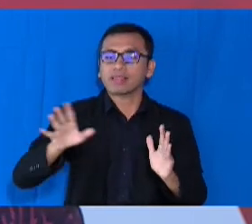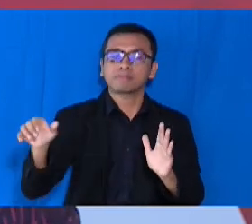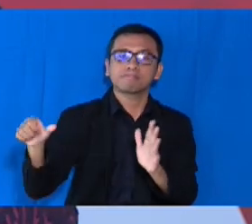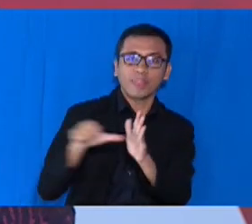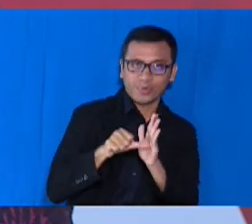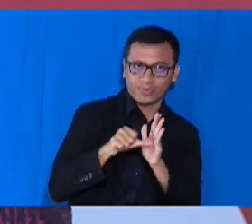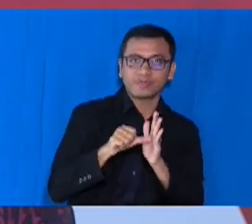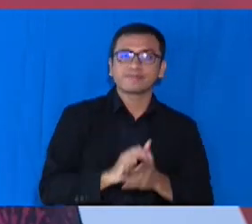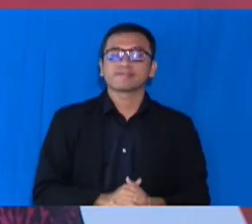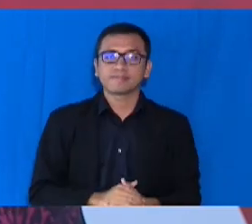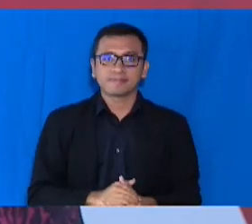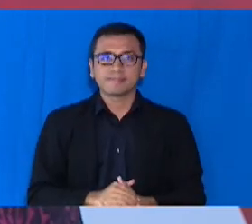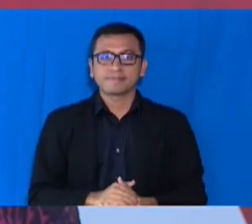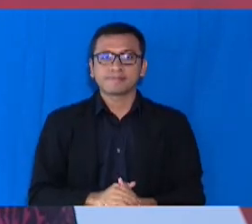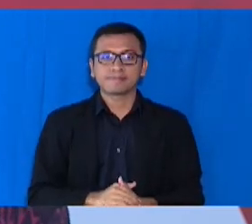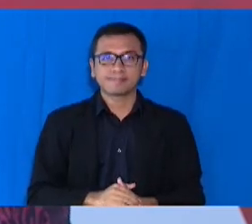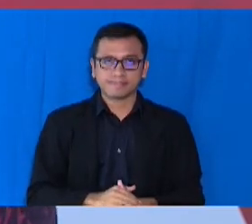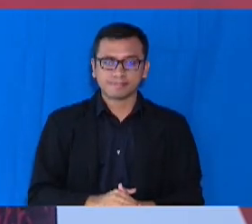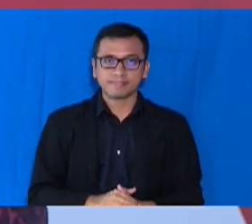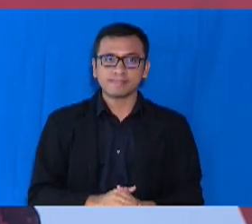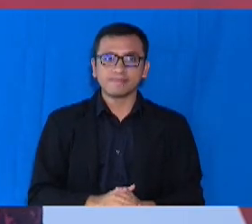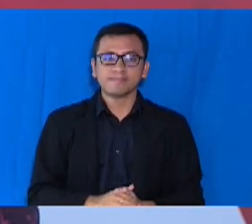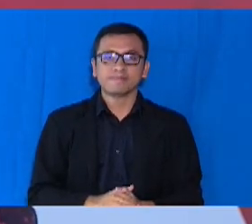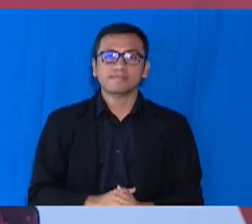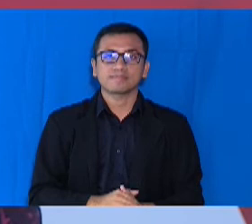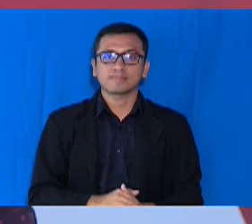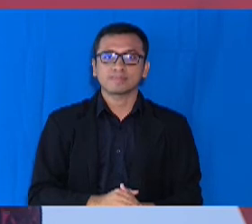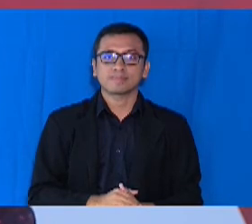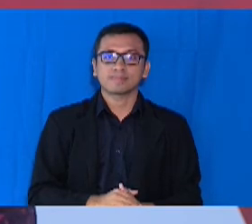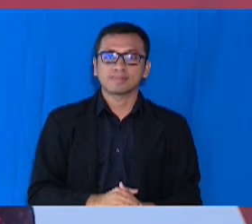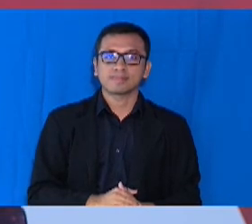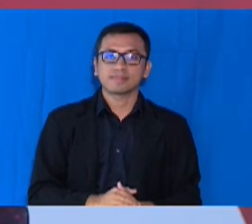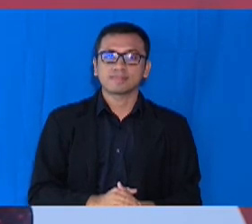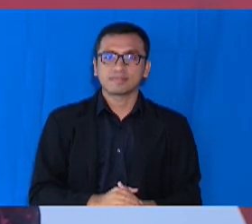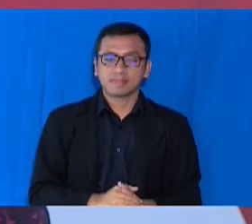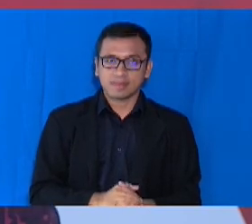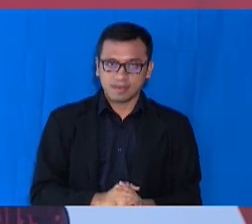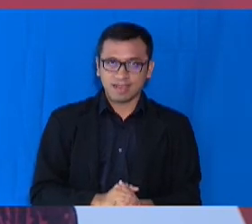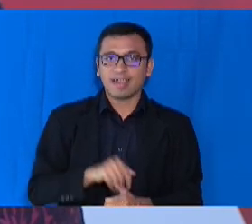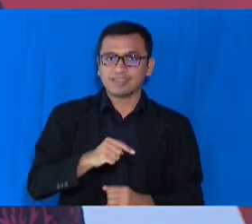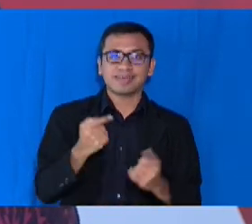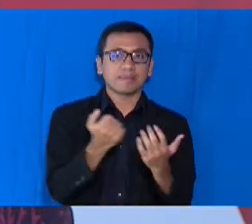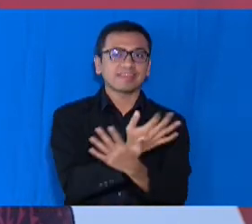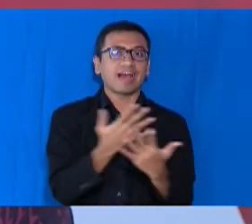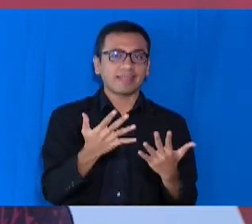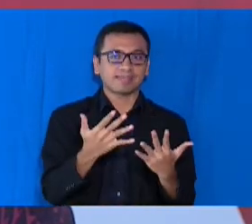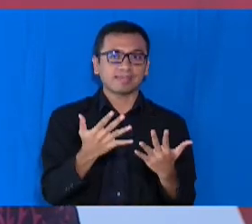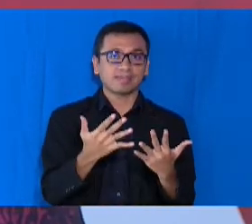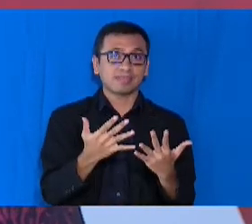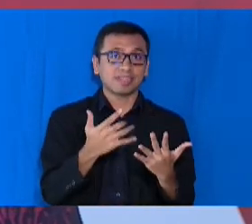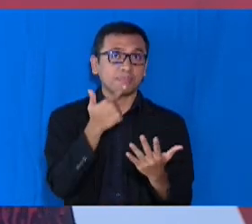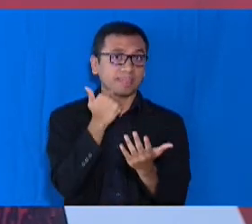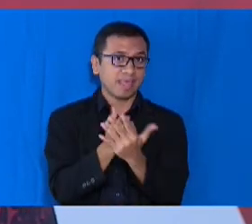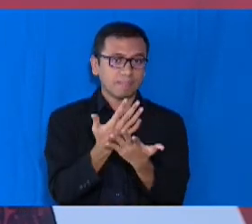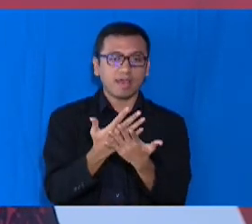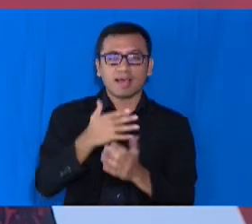bagaimana mempercepat bantuan langsung bagi keluarga-keluarga tersebut, supaya kita